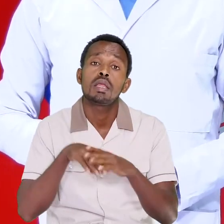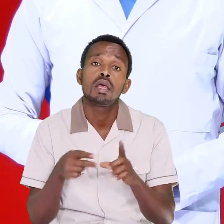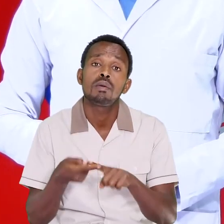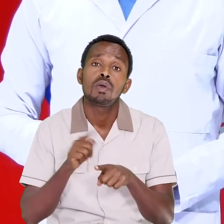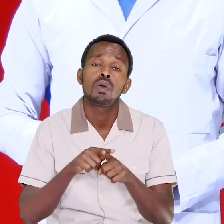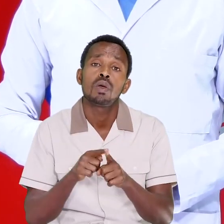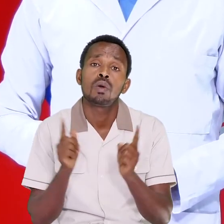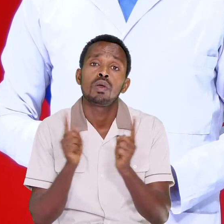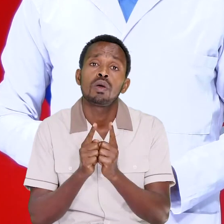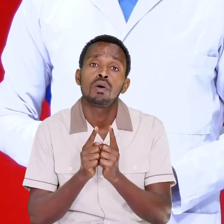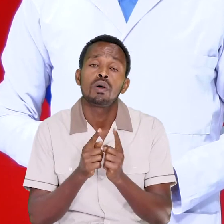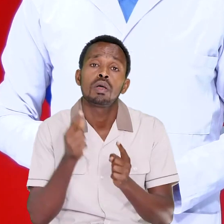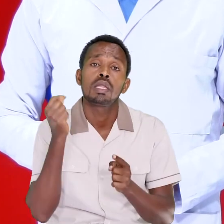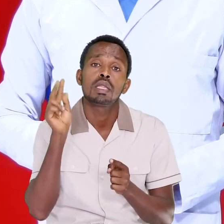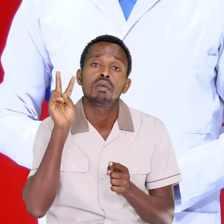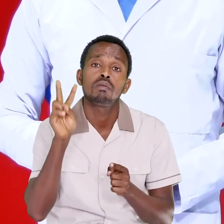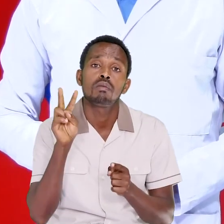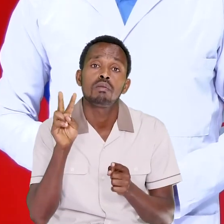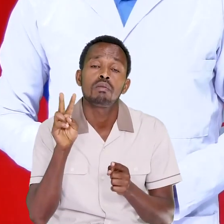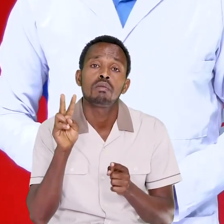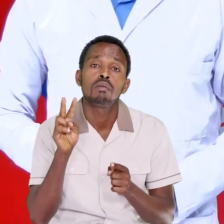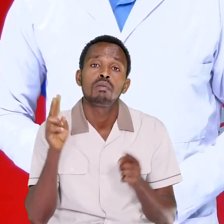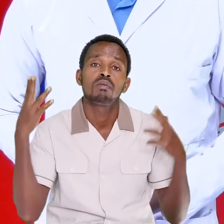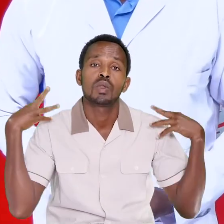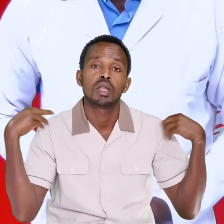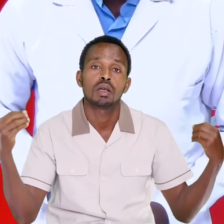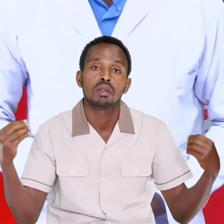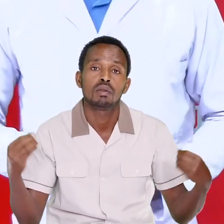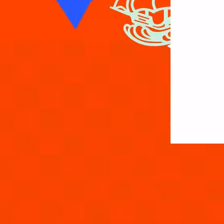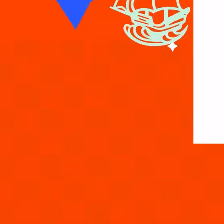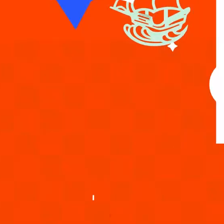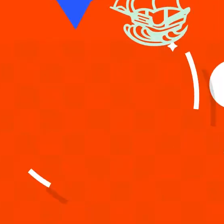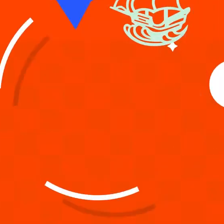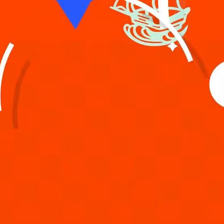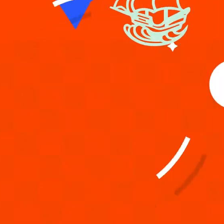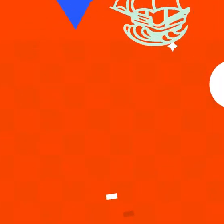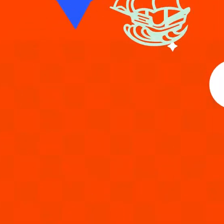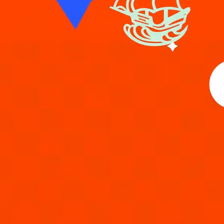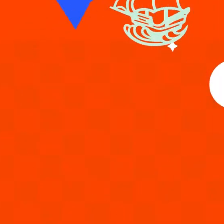tamsaasa televizhinii kanaan wal arginaa. Nagaatti.